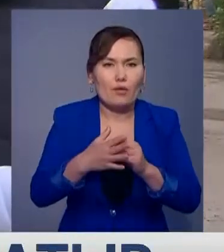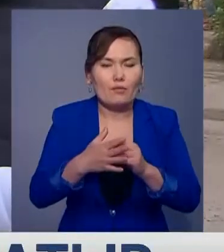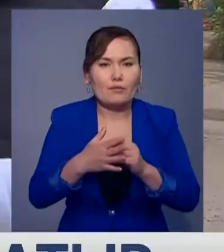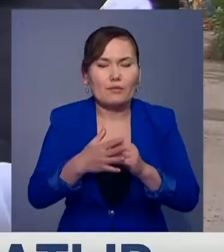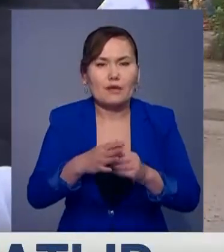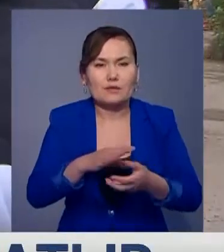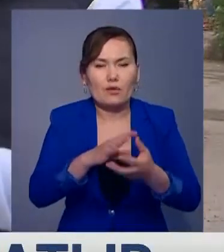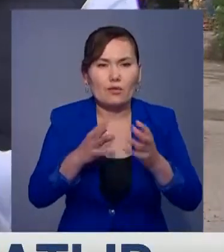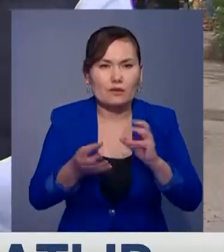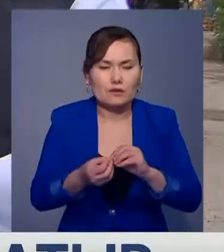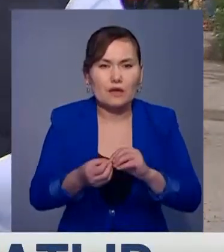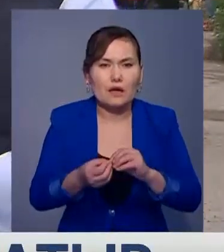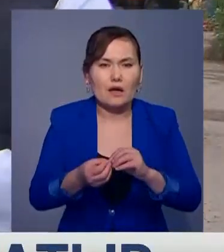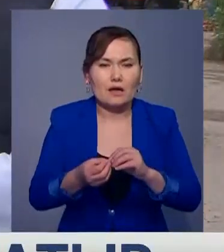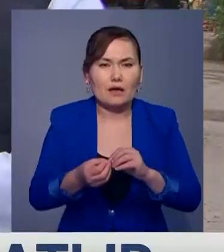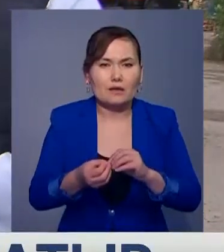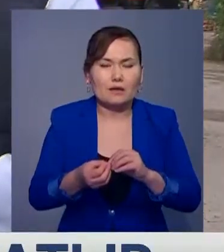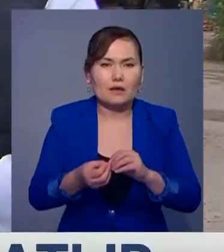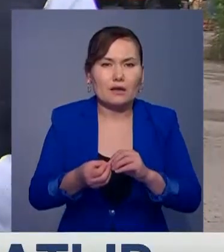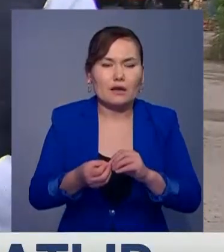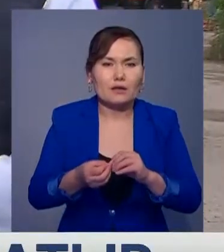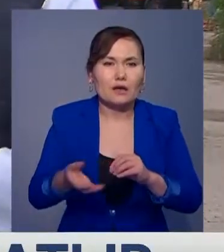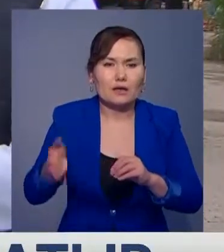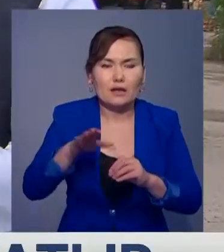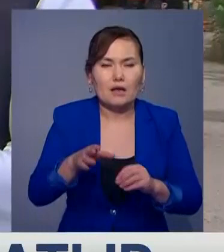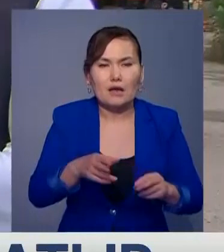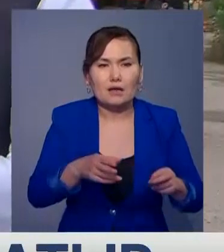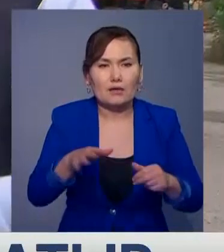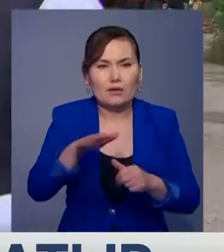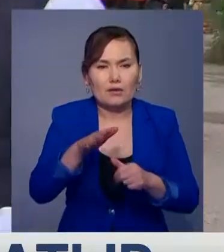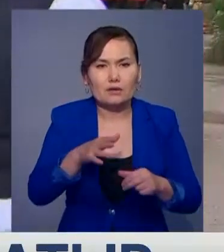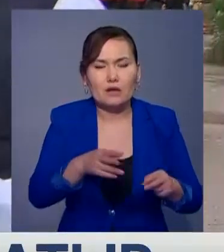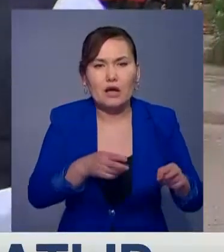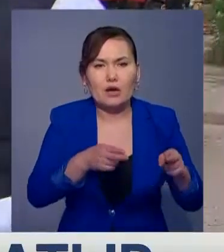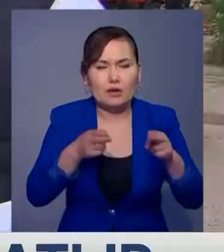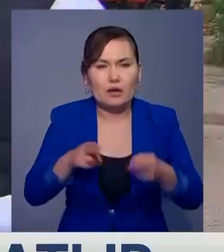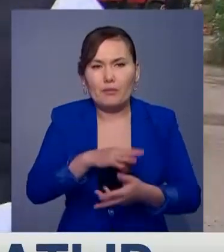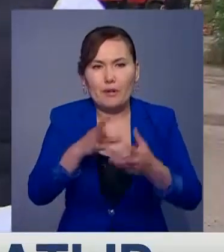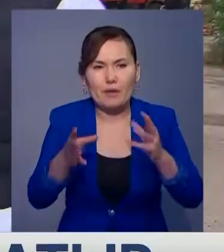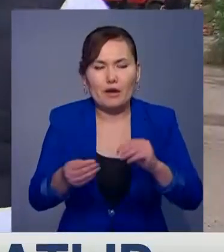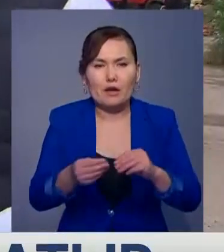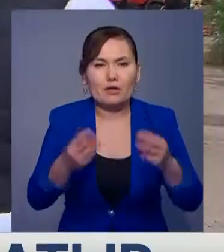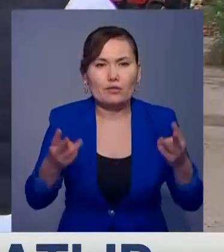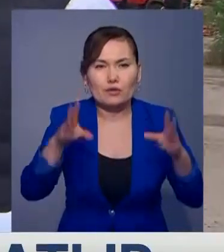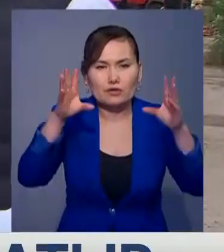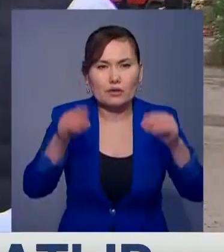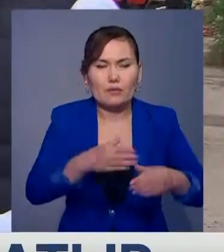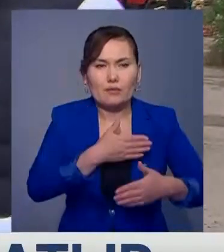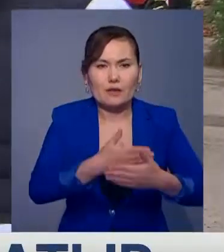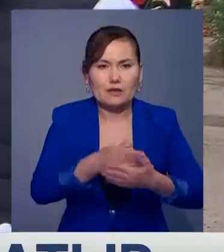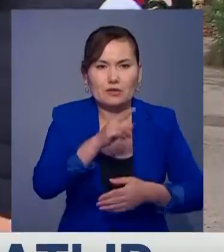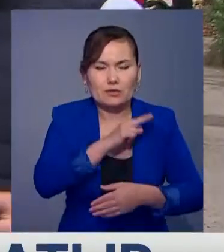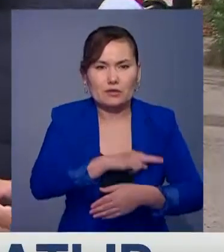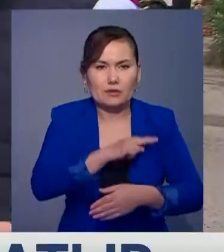рет келіп осы өртеніп жатқан қоймаға су шашуы. Жалпы жұмыстар белсенді. Айта